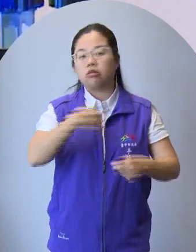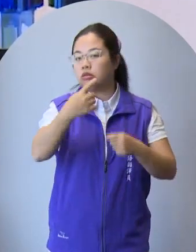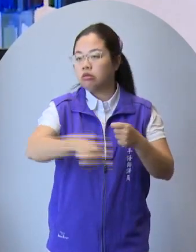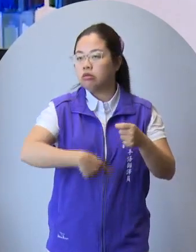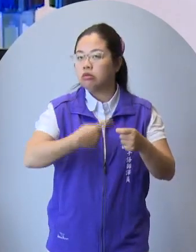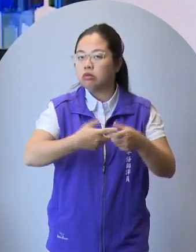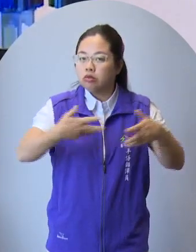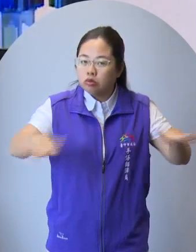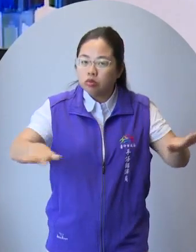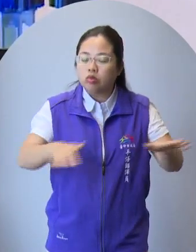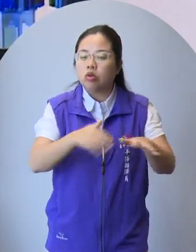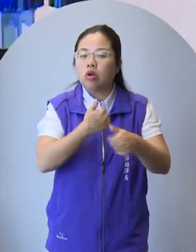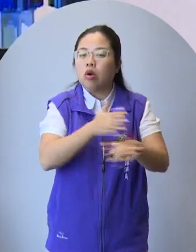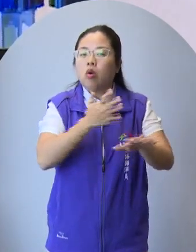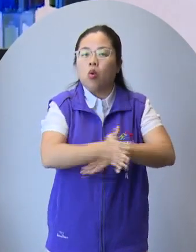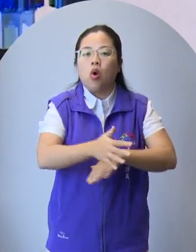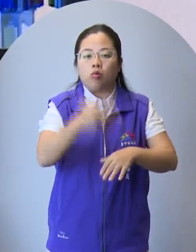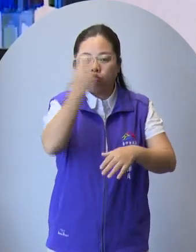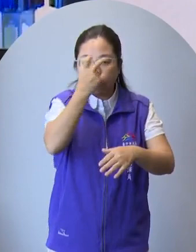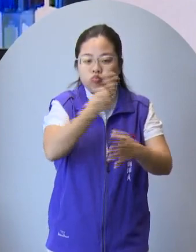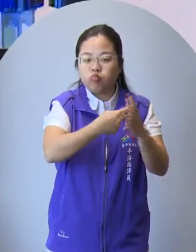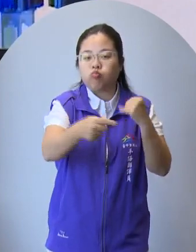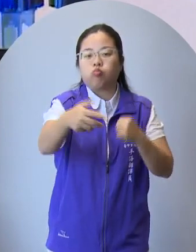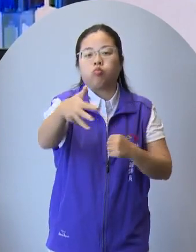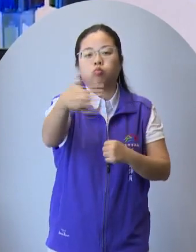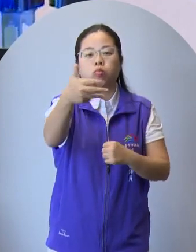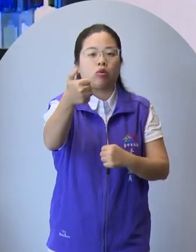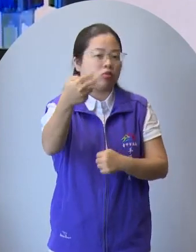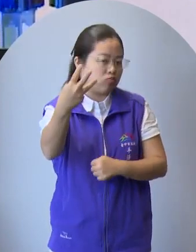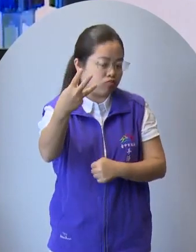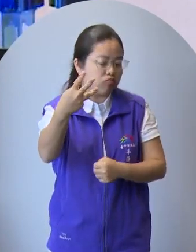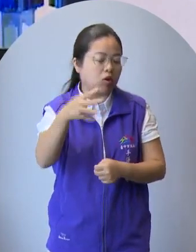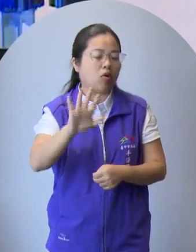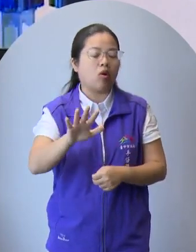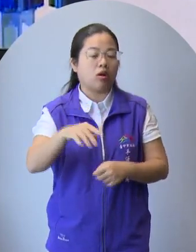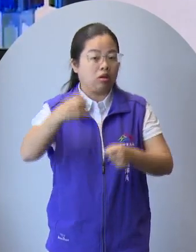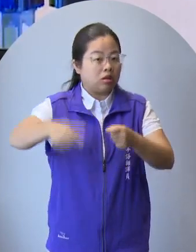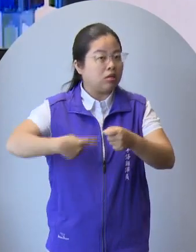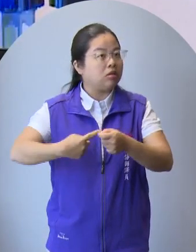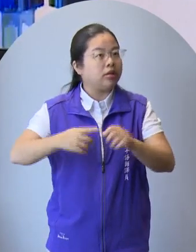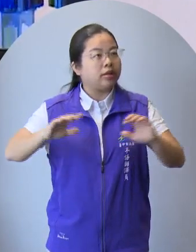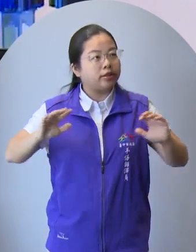下来，大概检查了853件，大概一年可以